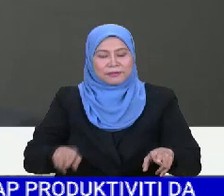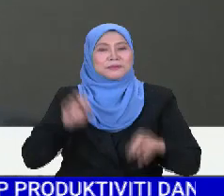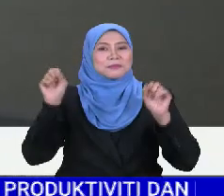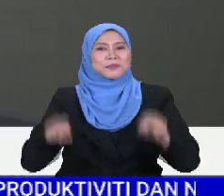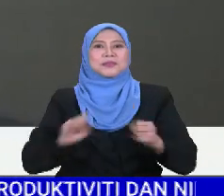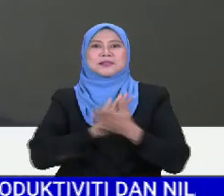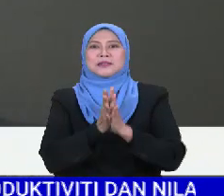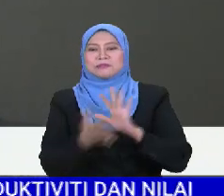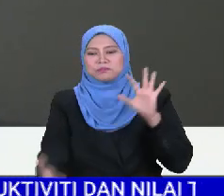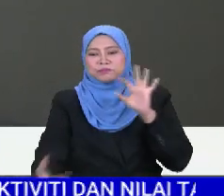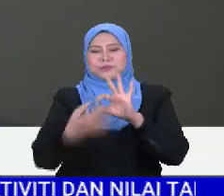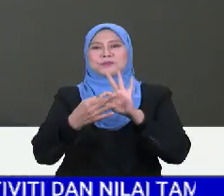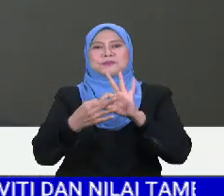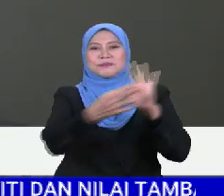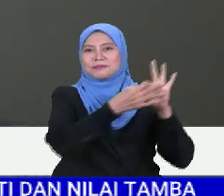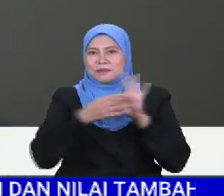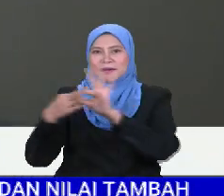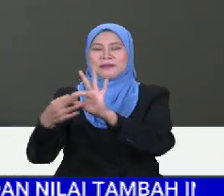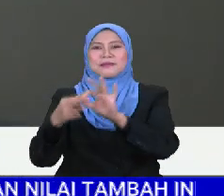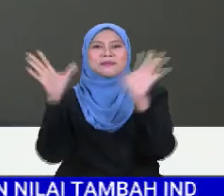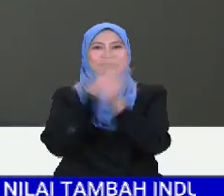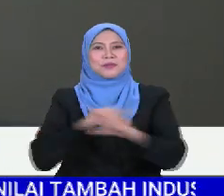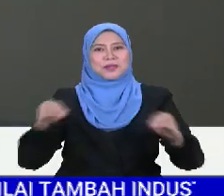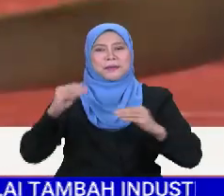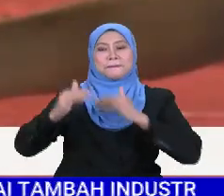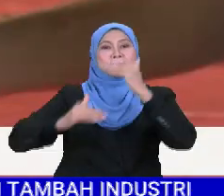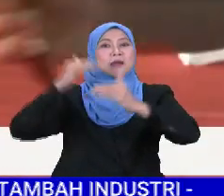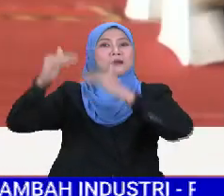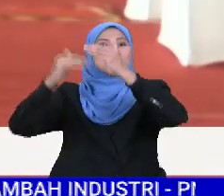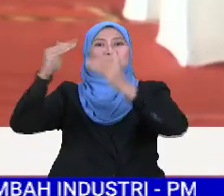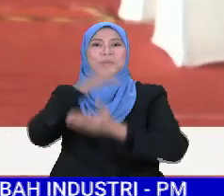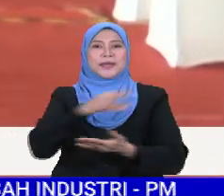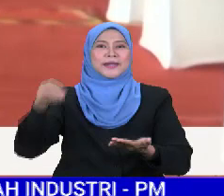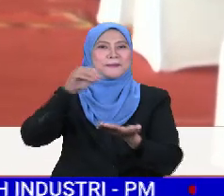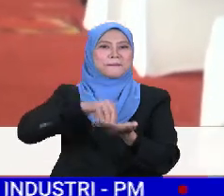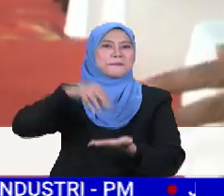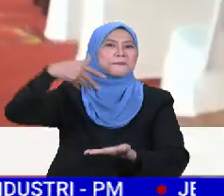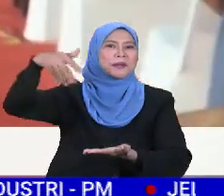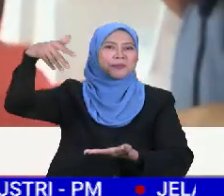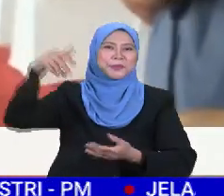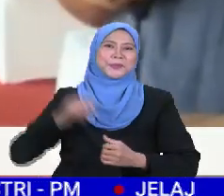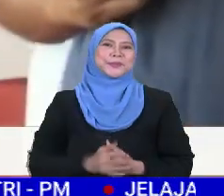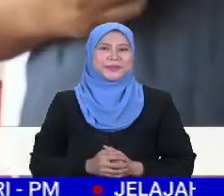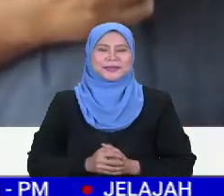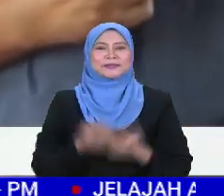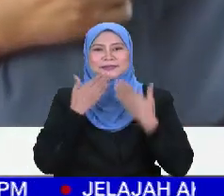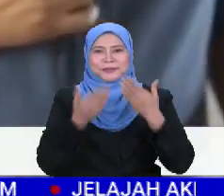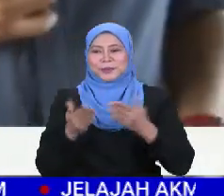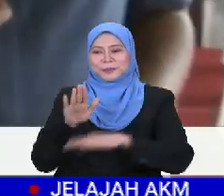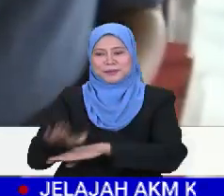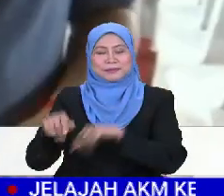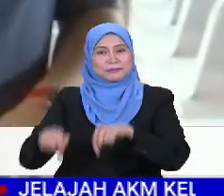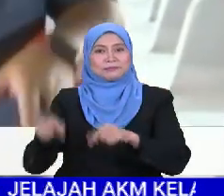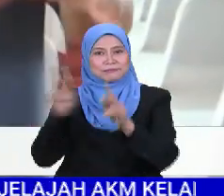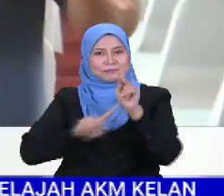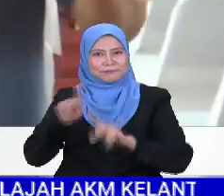dapat menjadikan Sarawak sebuah negeri yang bukan sahaja maju tetapi makmur. Terima kasih kerana bersama kami petang ni pun. Jadi untuk penduduk